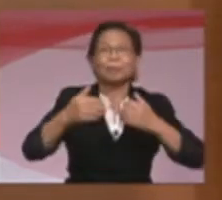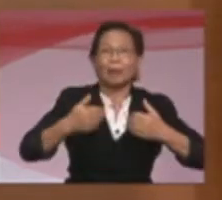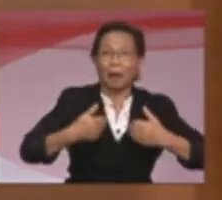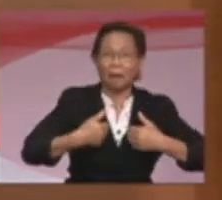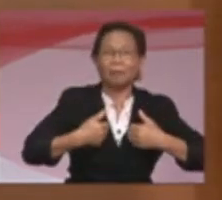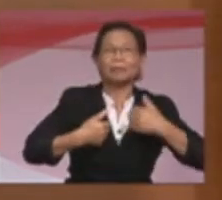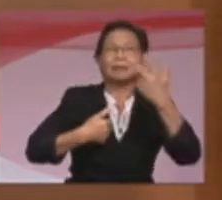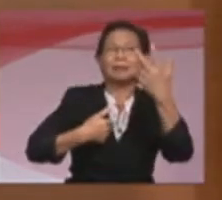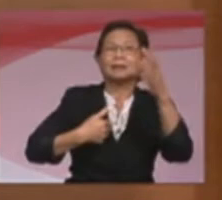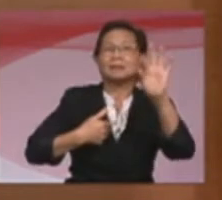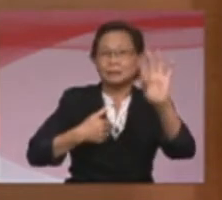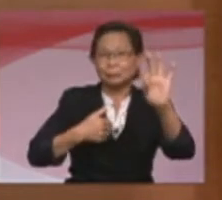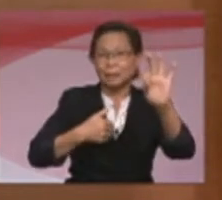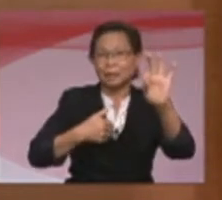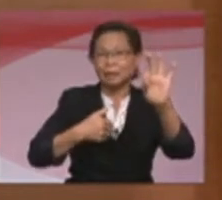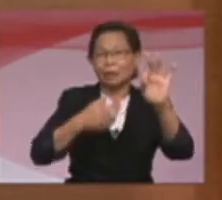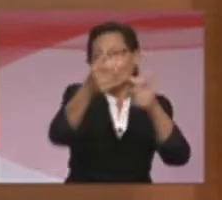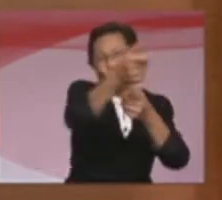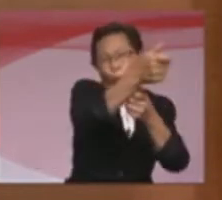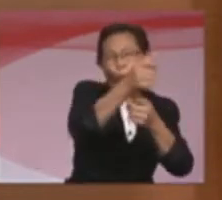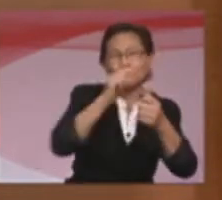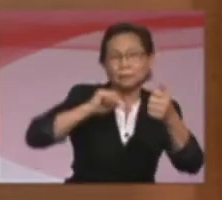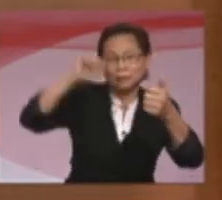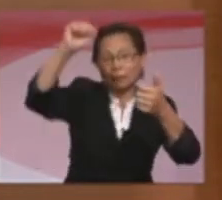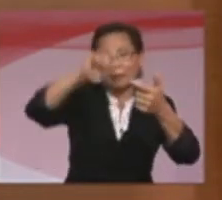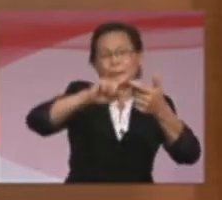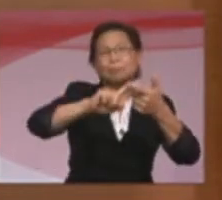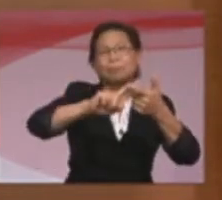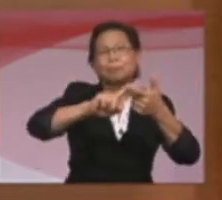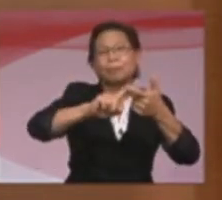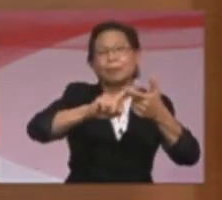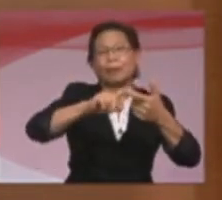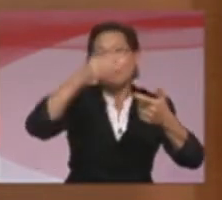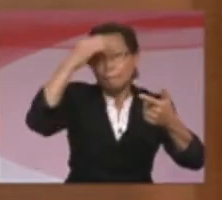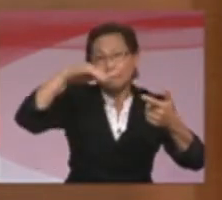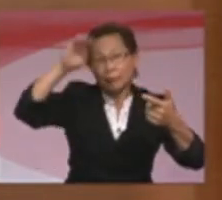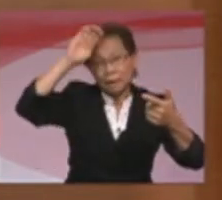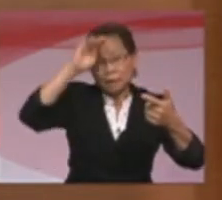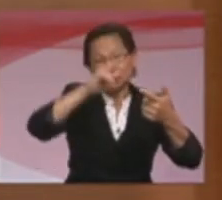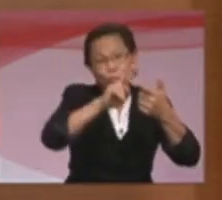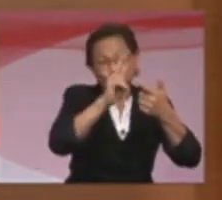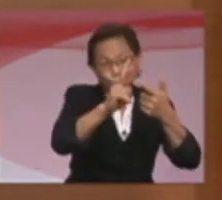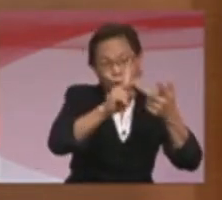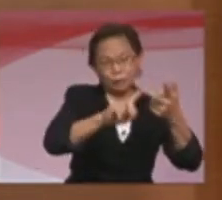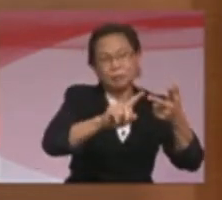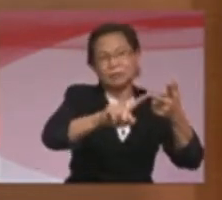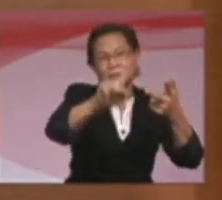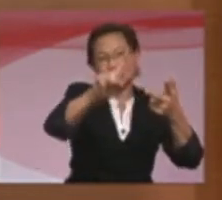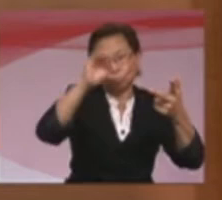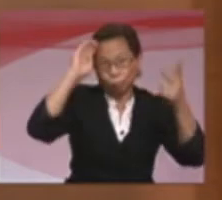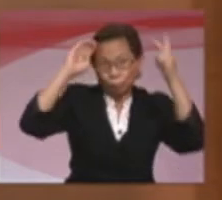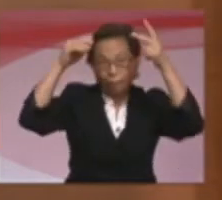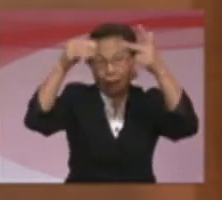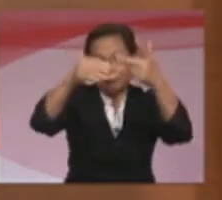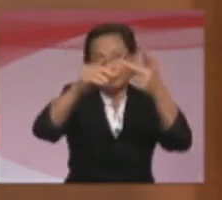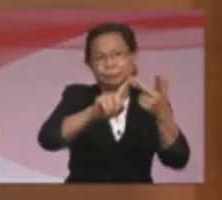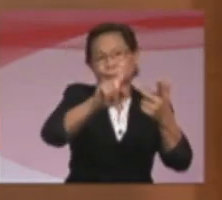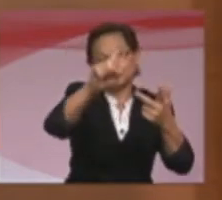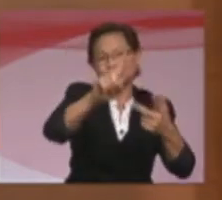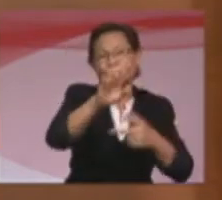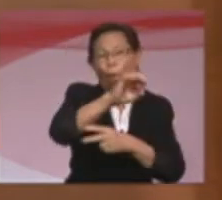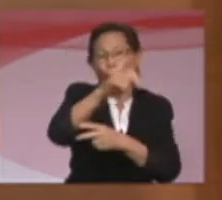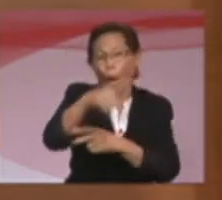termasuk 9 operasi di Sabah, 2 operasi di Perlis dan 1 operasi di Pahang.